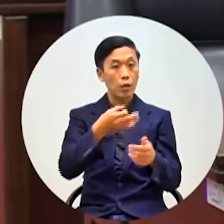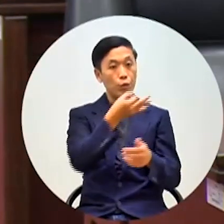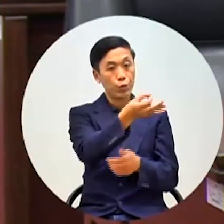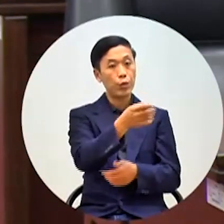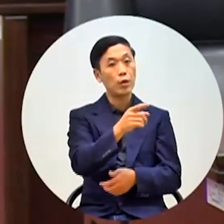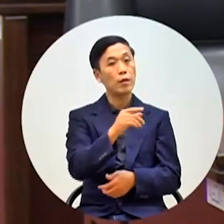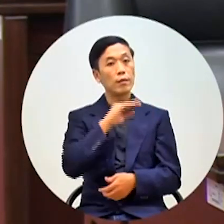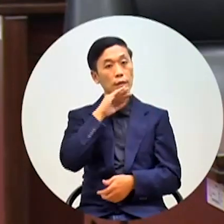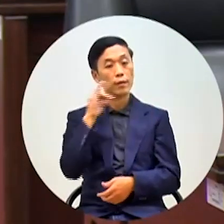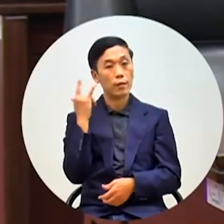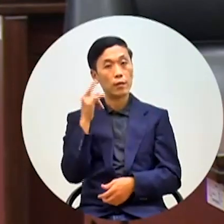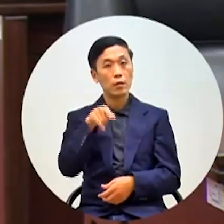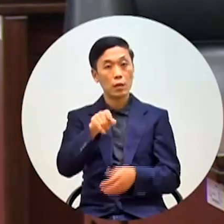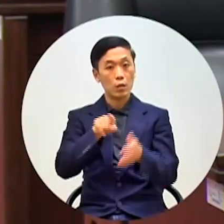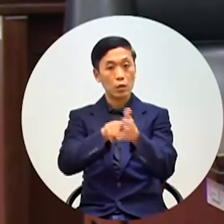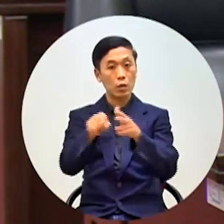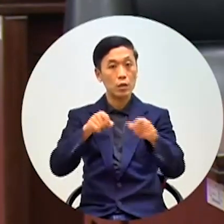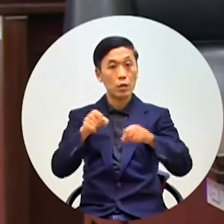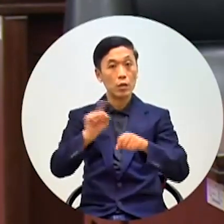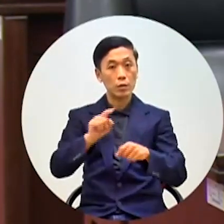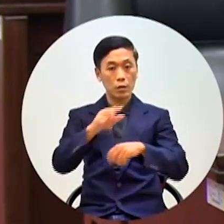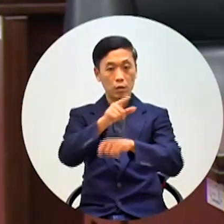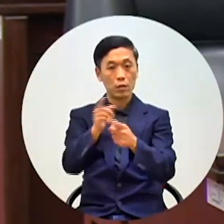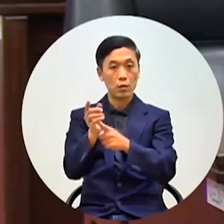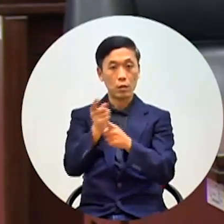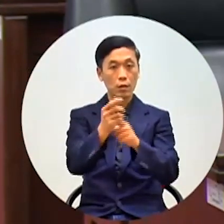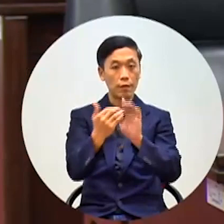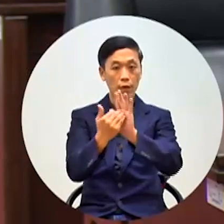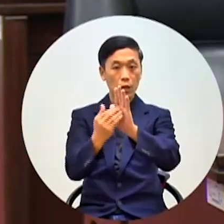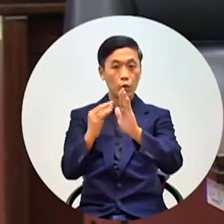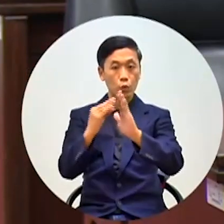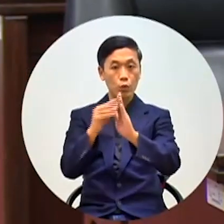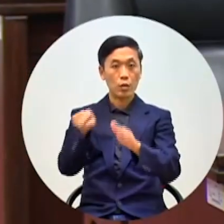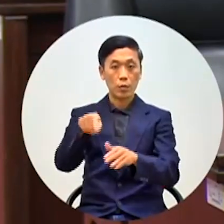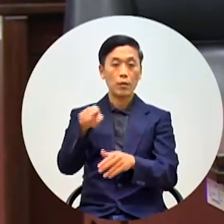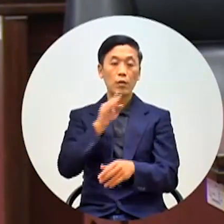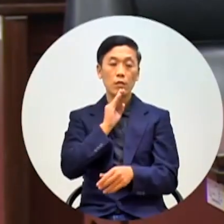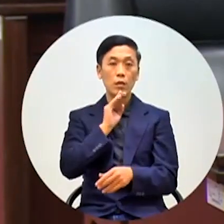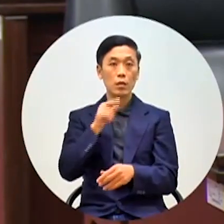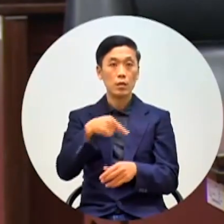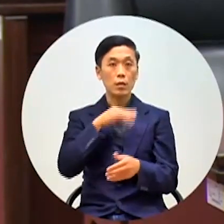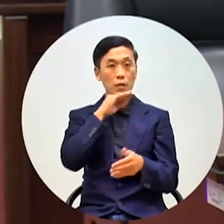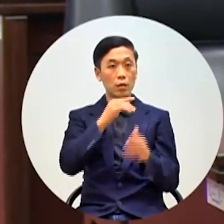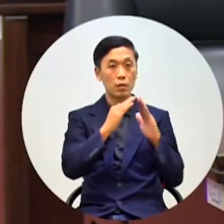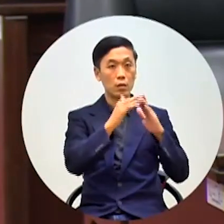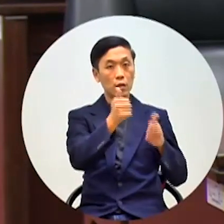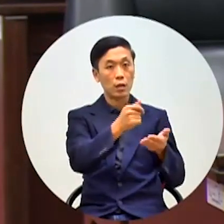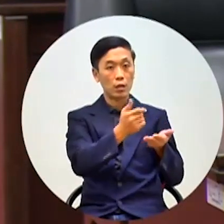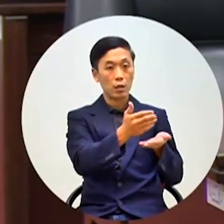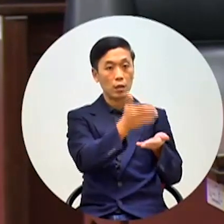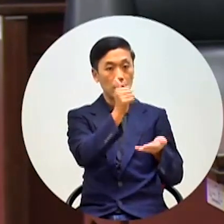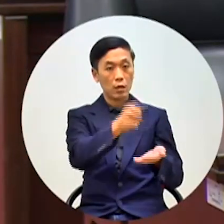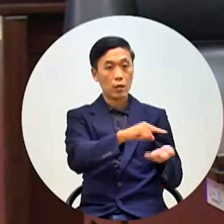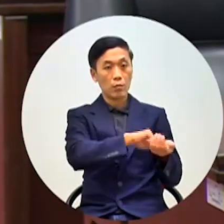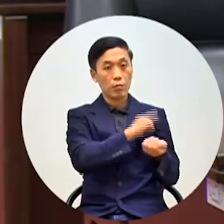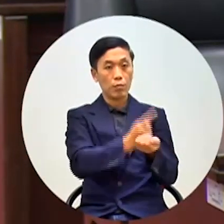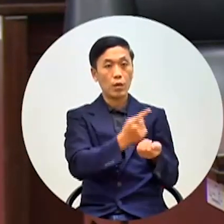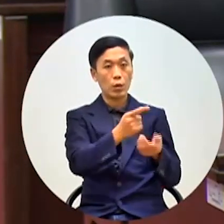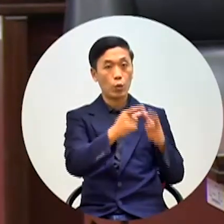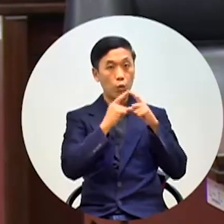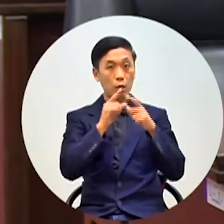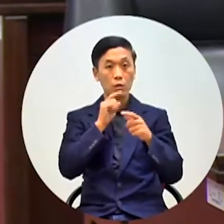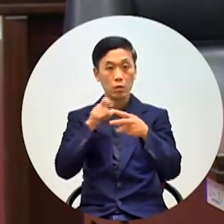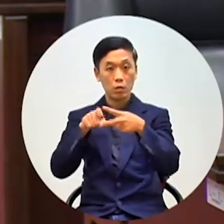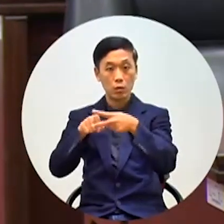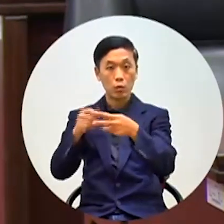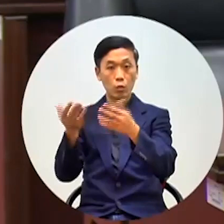用消防局这个专案。那我想到等一下请市长一并回答，可不可以请公务局或者是相关的局处提